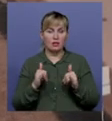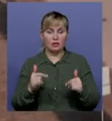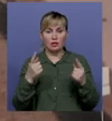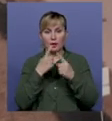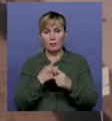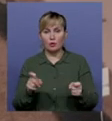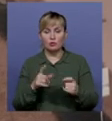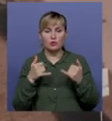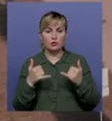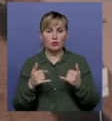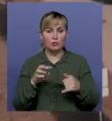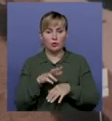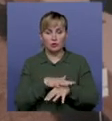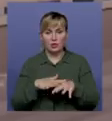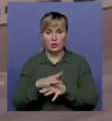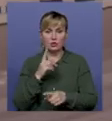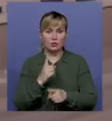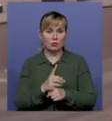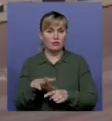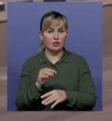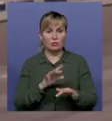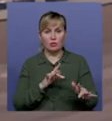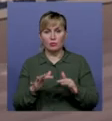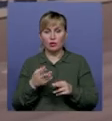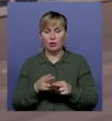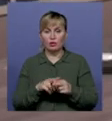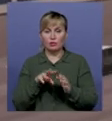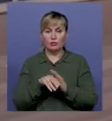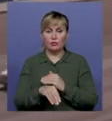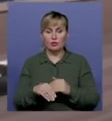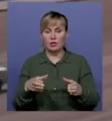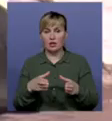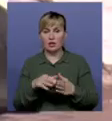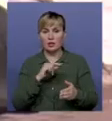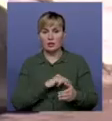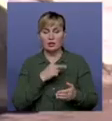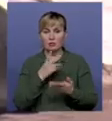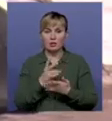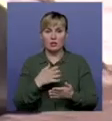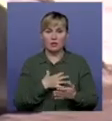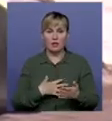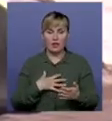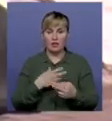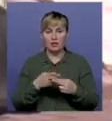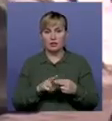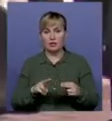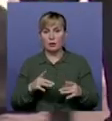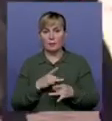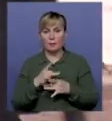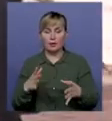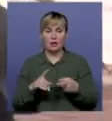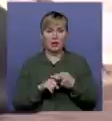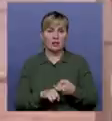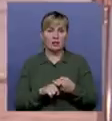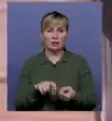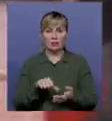напомнил, что сейчас по стране запрещены все мероприятия, которые носят коллективный характер. Несмотря на важность священных праздников, пандемия